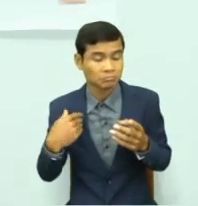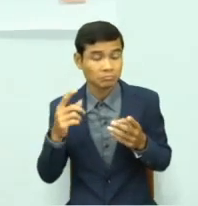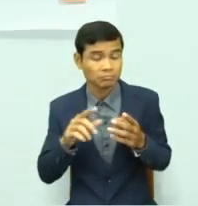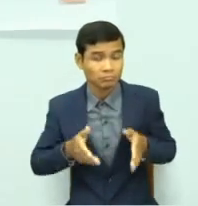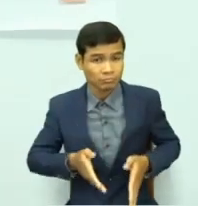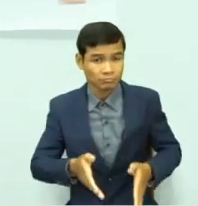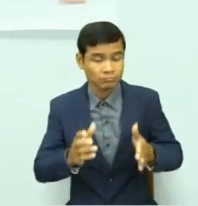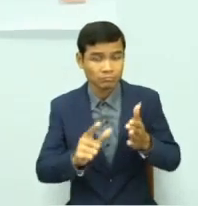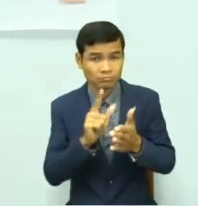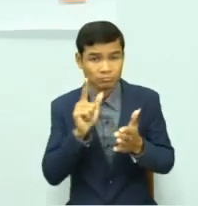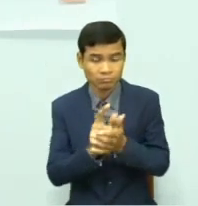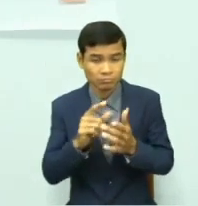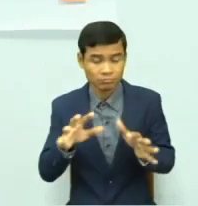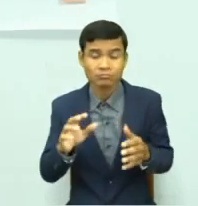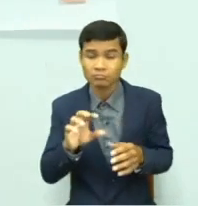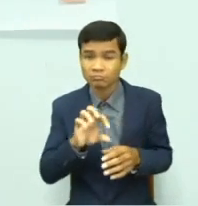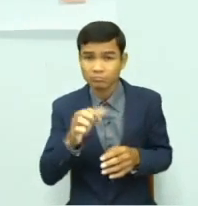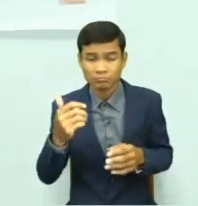tiết tế con.